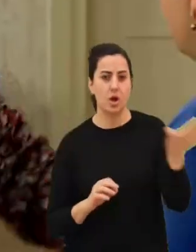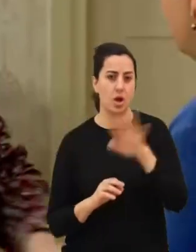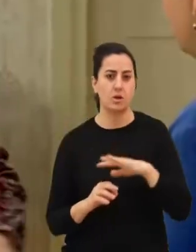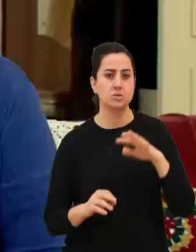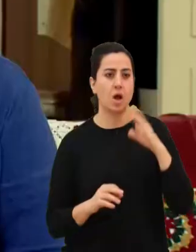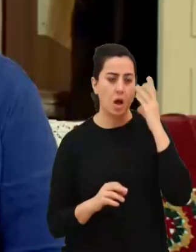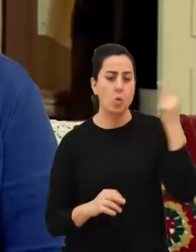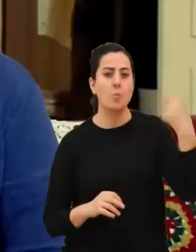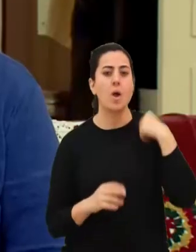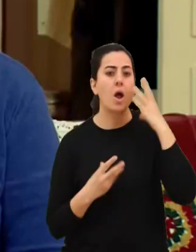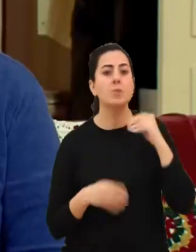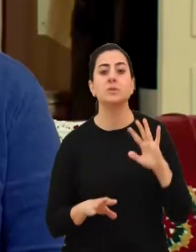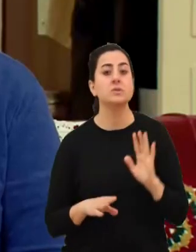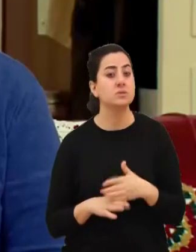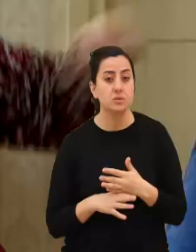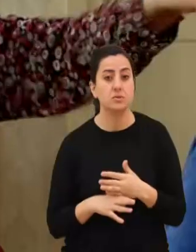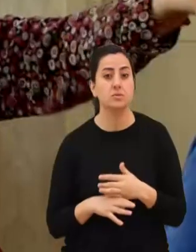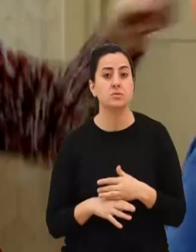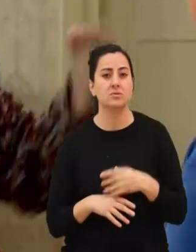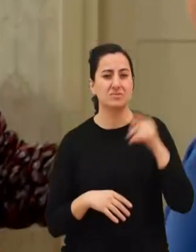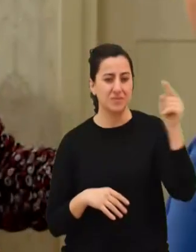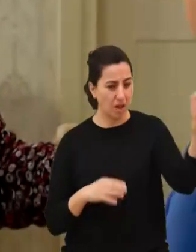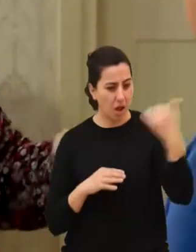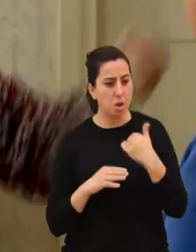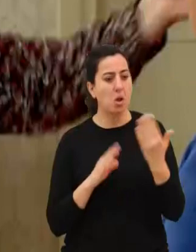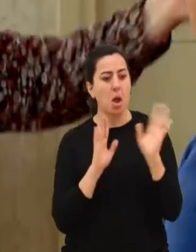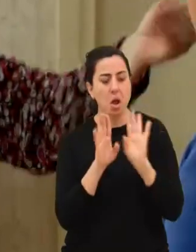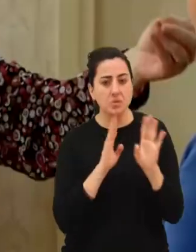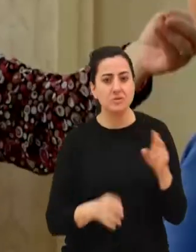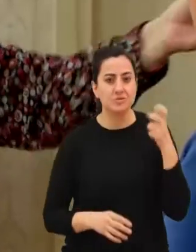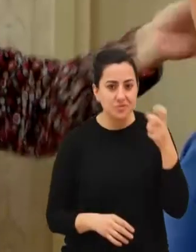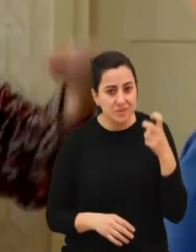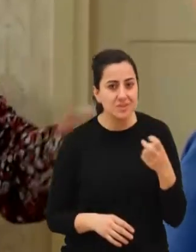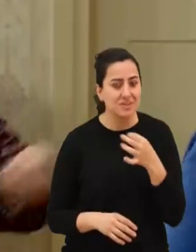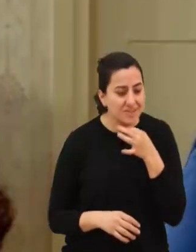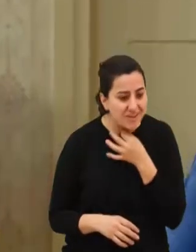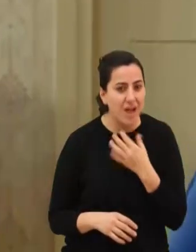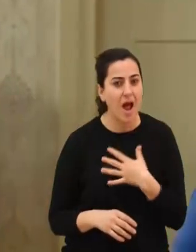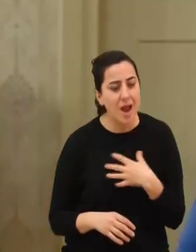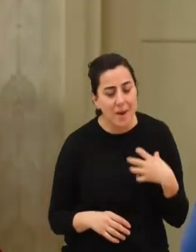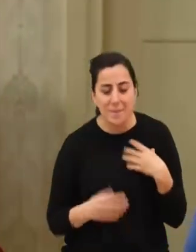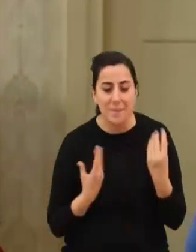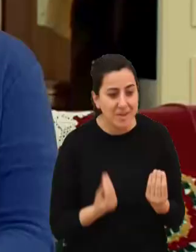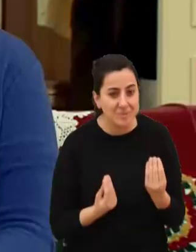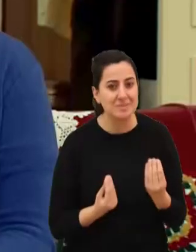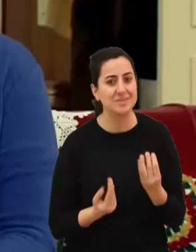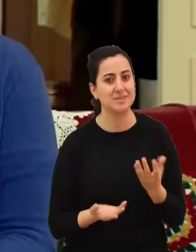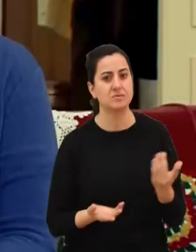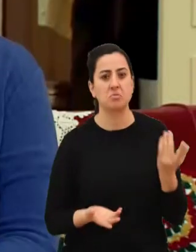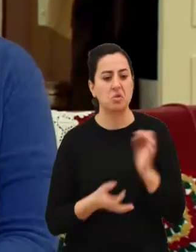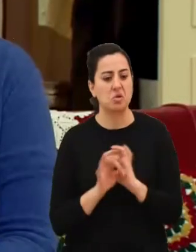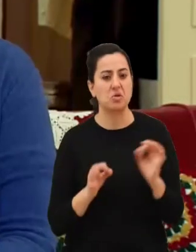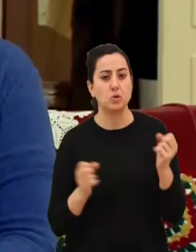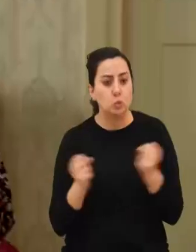o ağlamaz. Niçin bak olsaydı öyle cirirdi kapıdan. Bir çerece olurdu kapıya derdi. Anam nasılsın? İyi